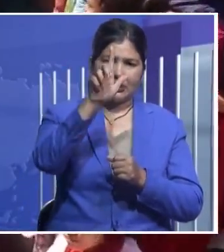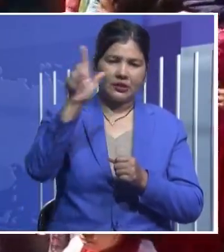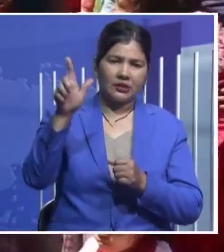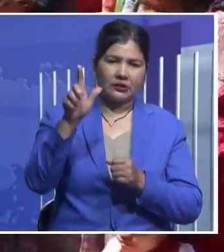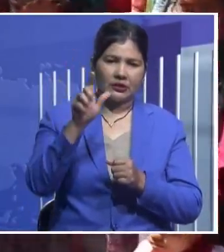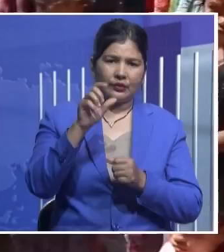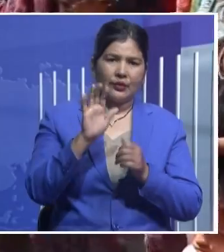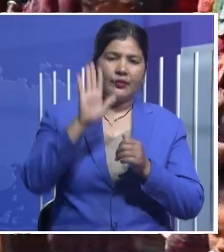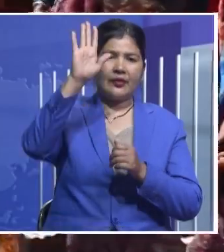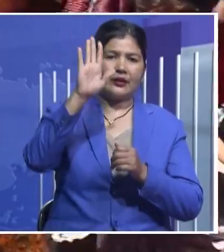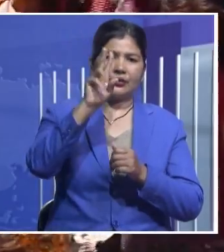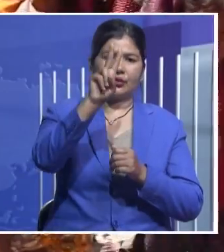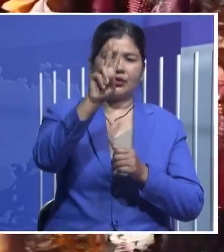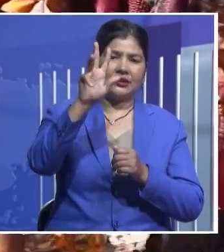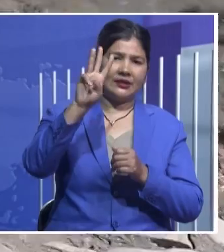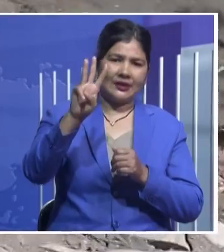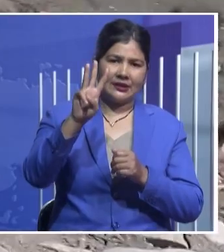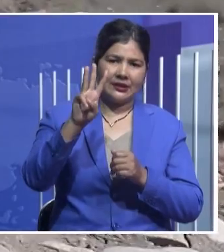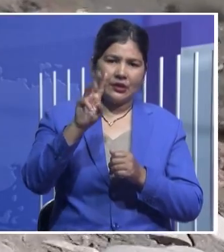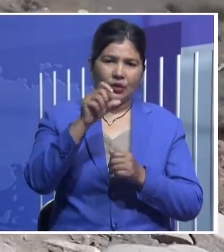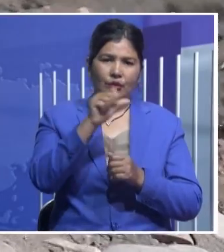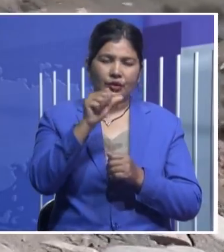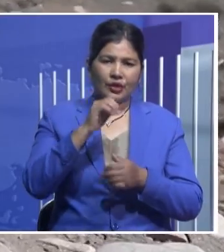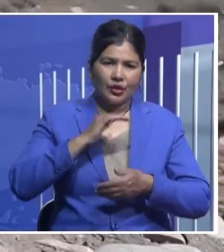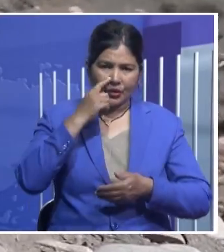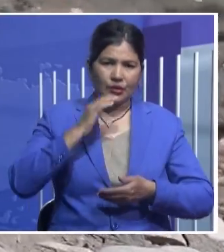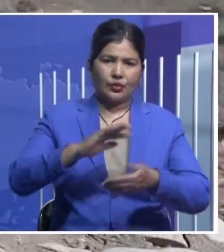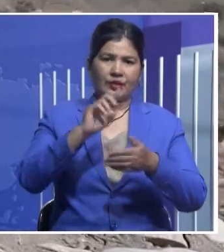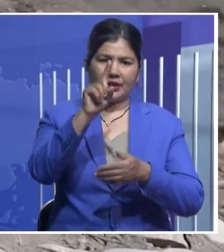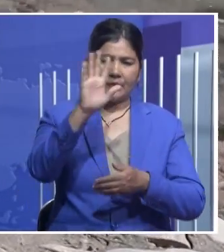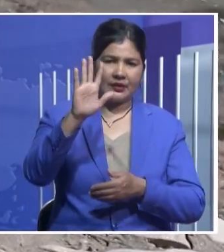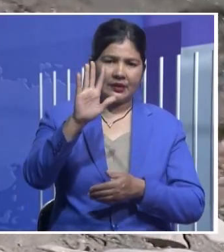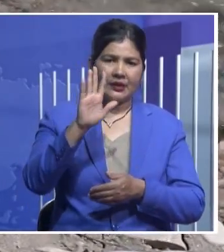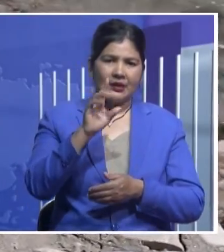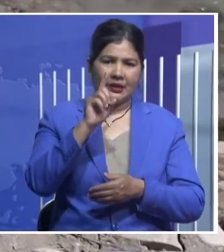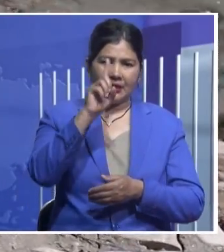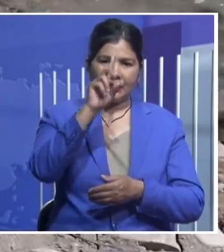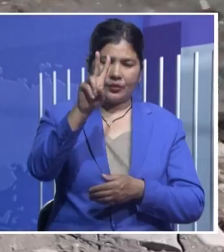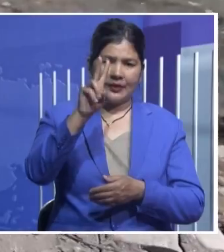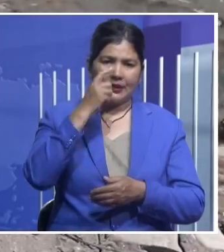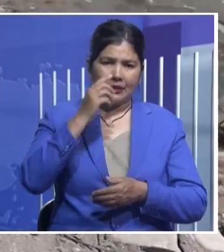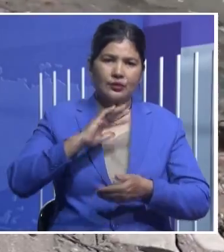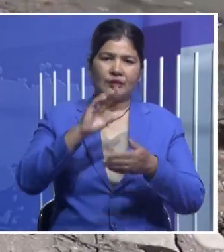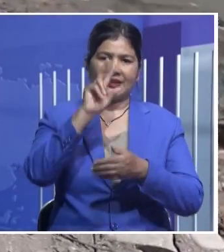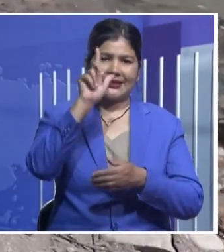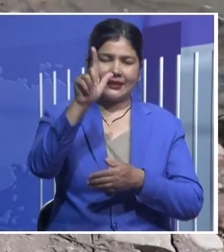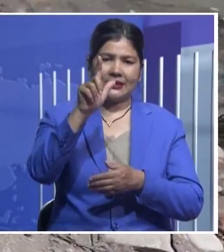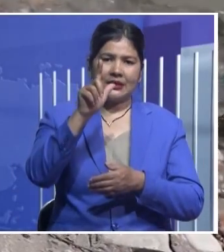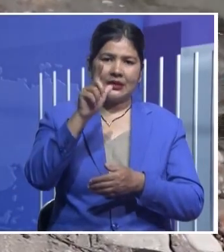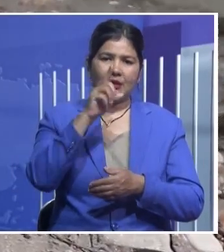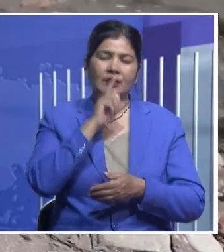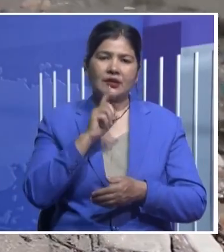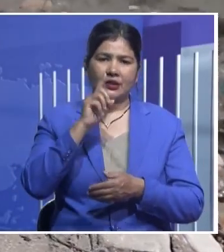कर्णाली नदीमा सुकी बडुवाल उनकी छोरीहरू 15 वर्षीय कल्पना, 12 वर्षीय सरिता र 7 वर्षका रजनी र